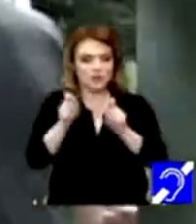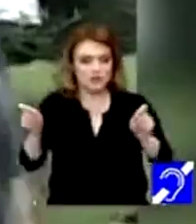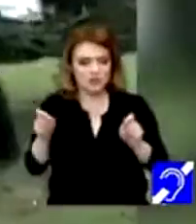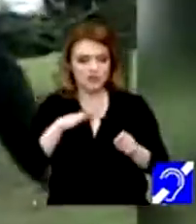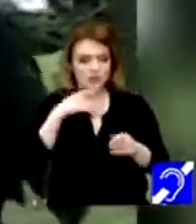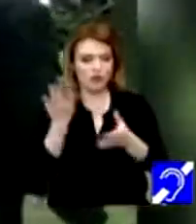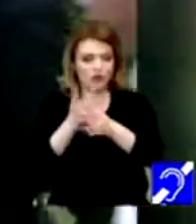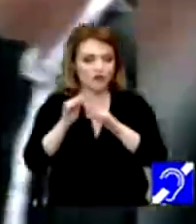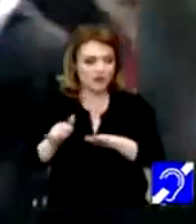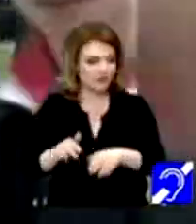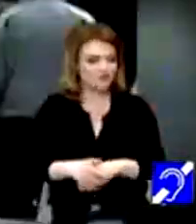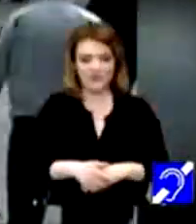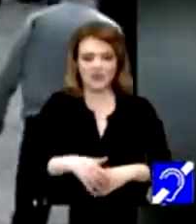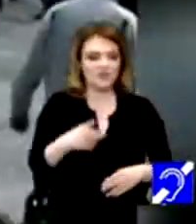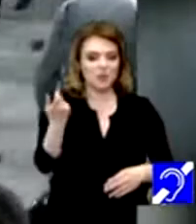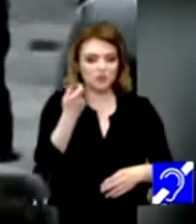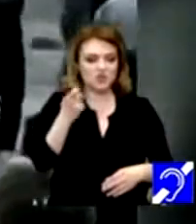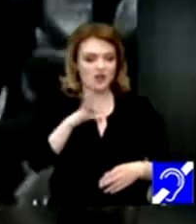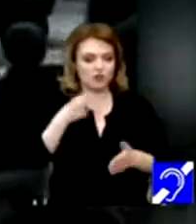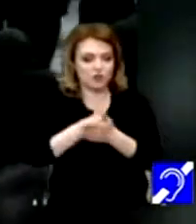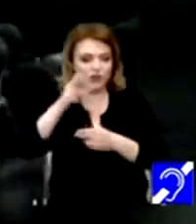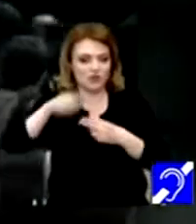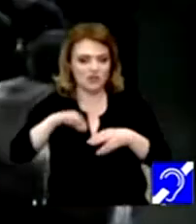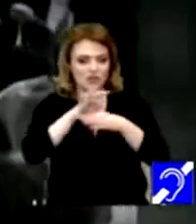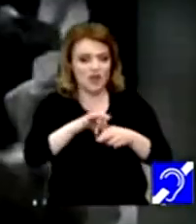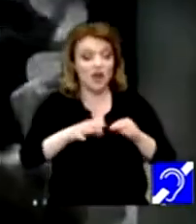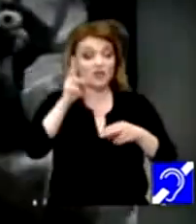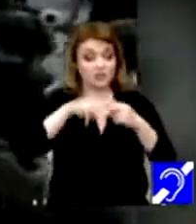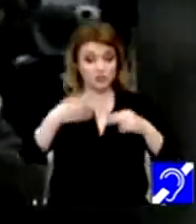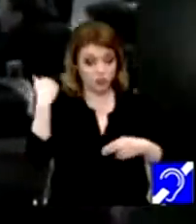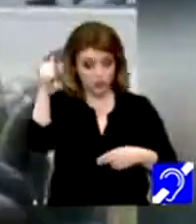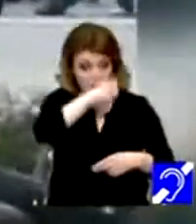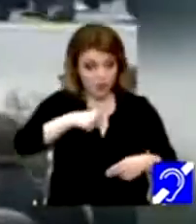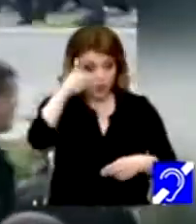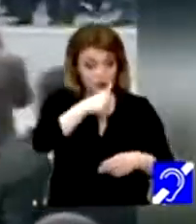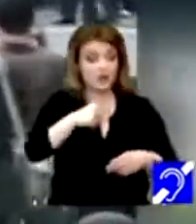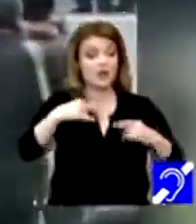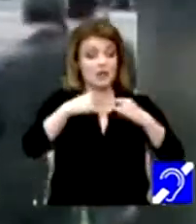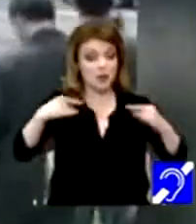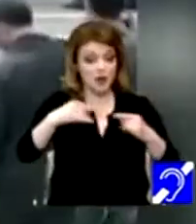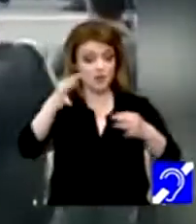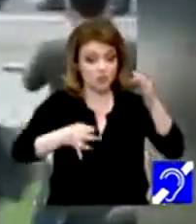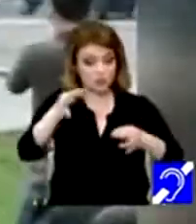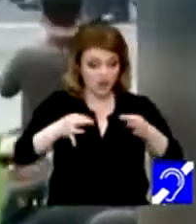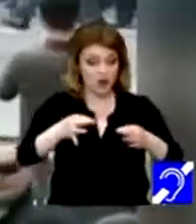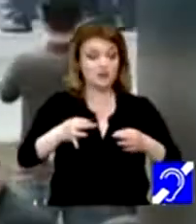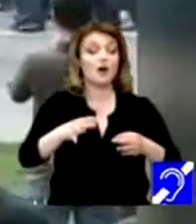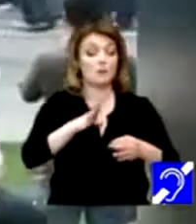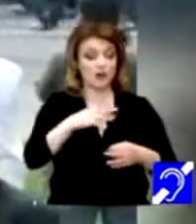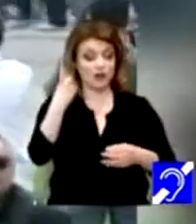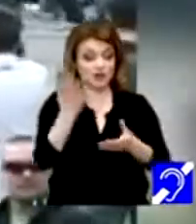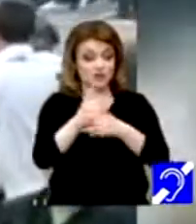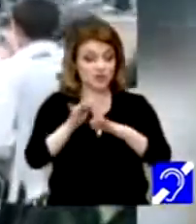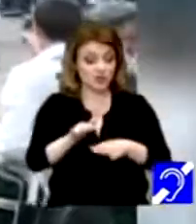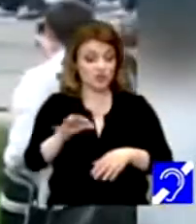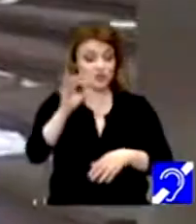fiind găsite vinovate 45 de persoane. La sfârșitul anului trecut, pe rolul instanței de fond se afla o cauză penală în privința